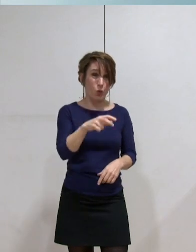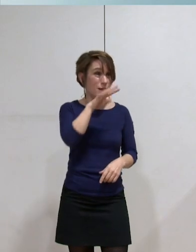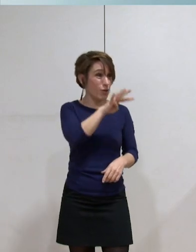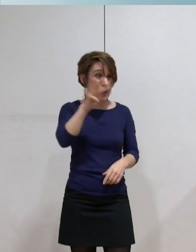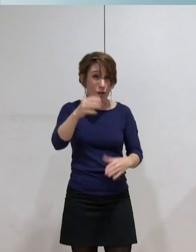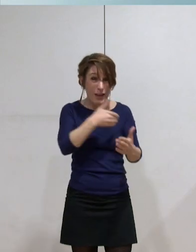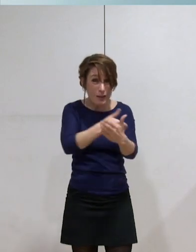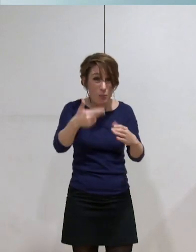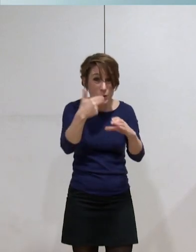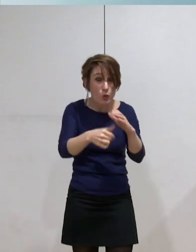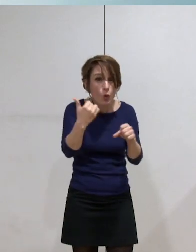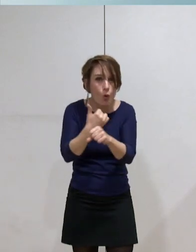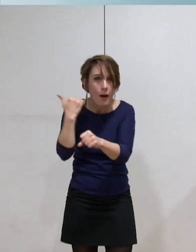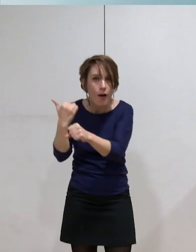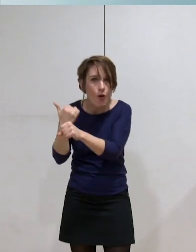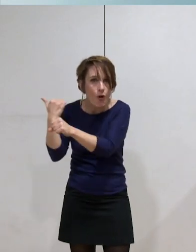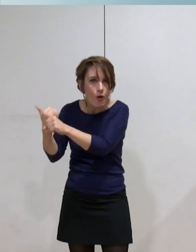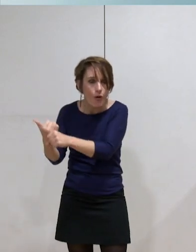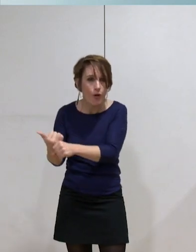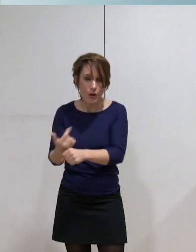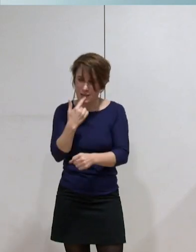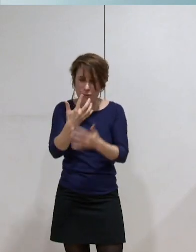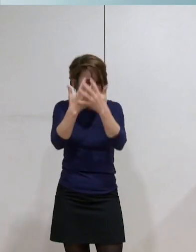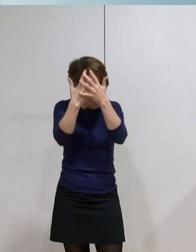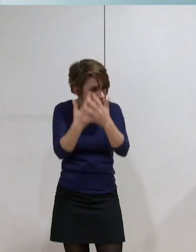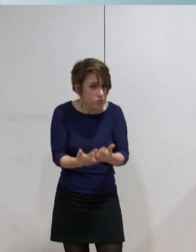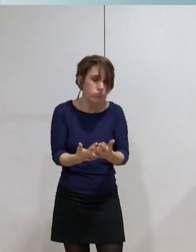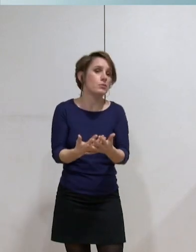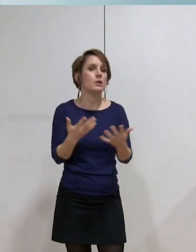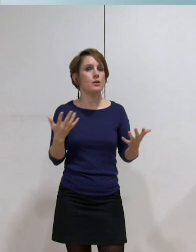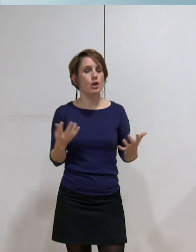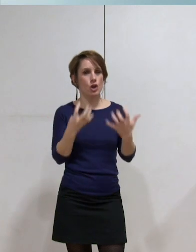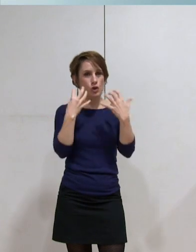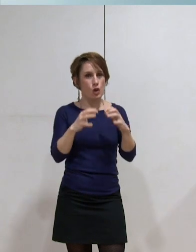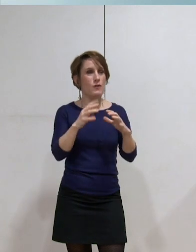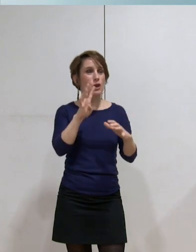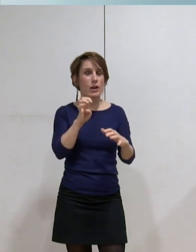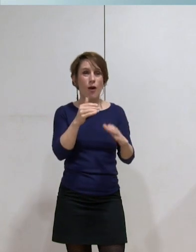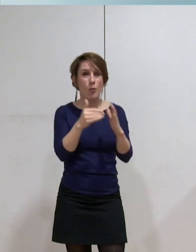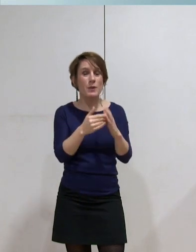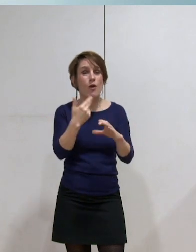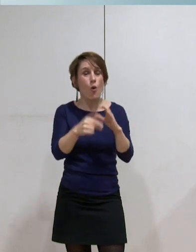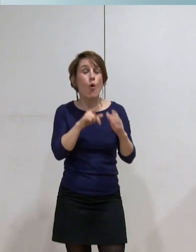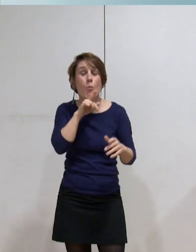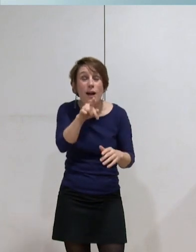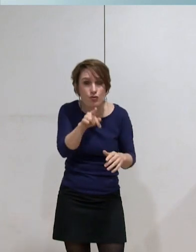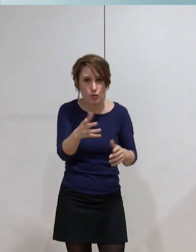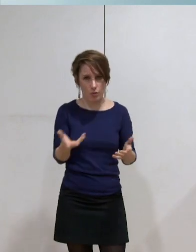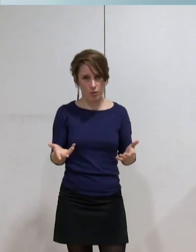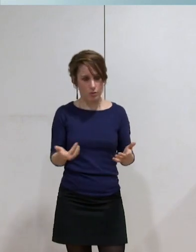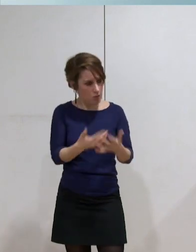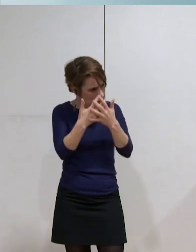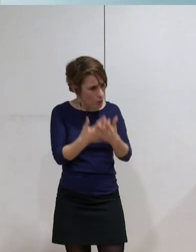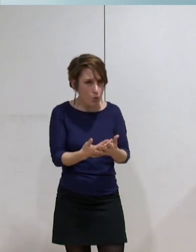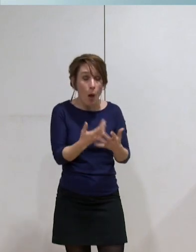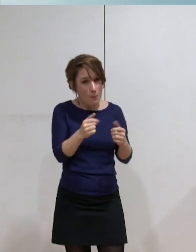d'euros par an soit un poids économique de la ville de 940000 € par jour sur le territoire mais vous prenez un